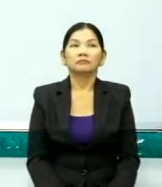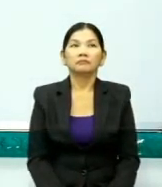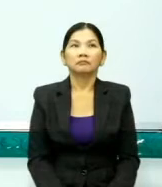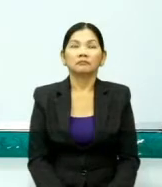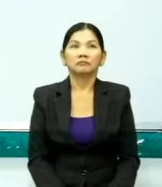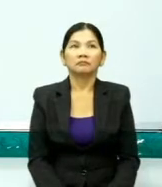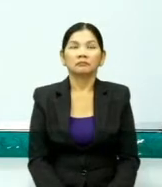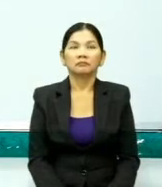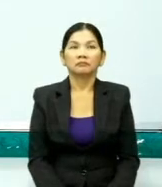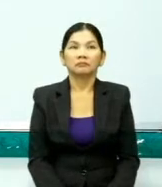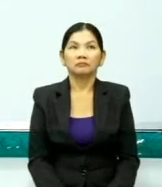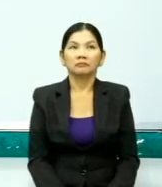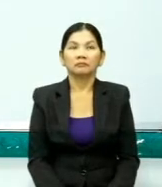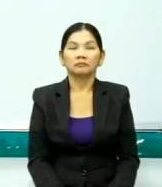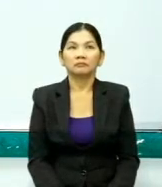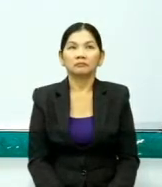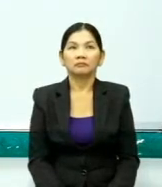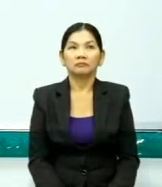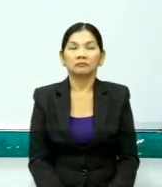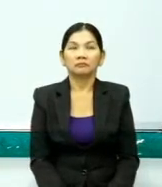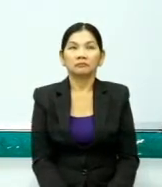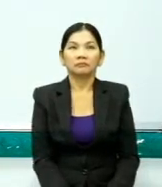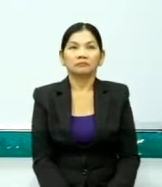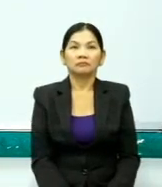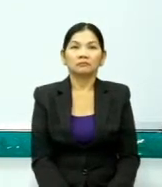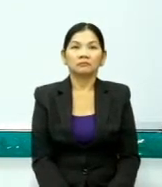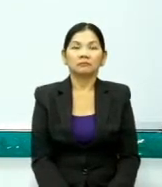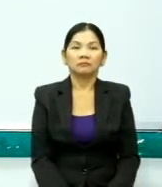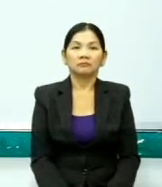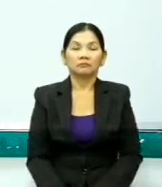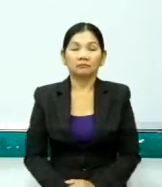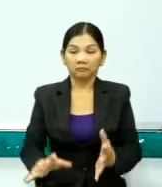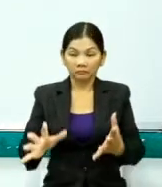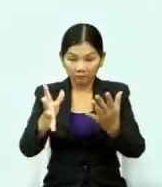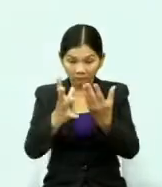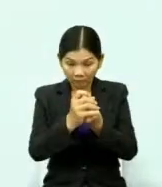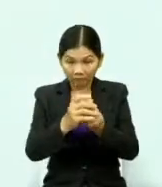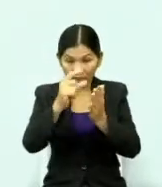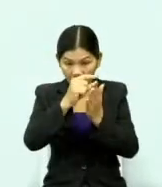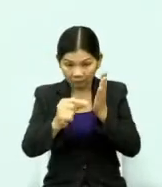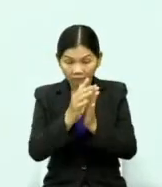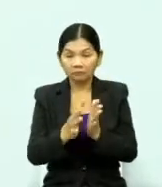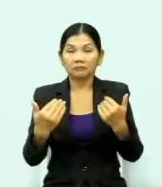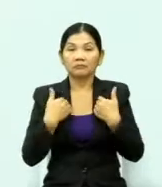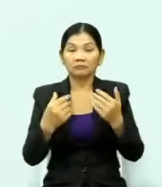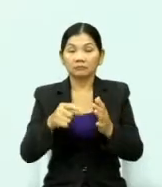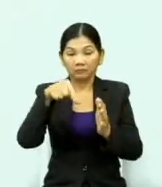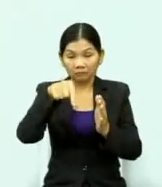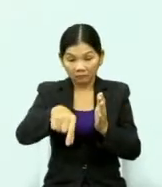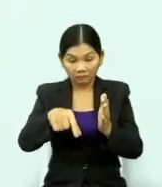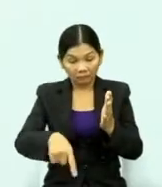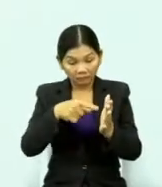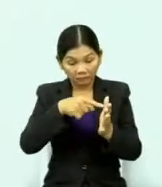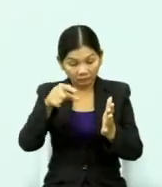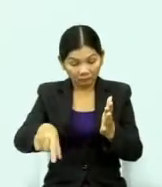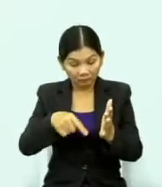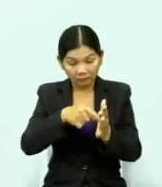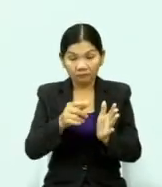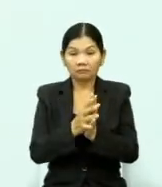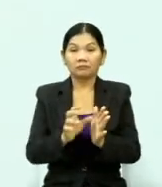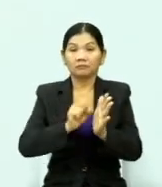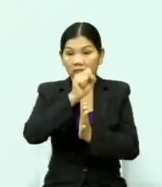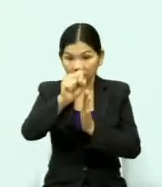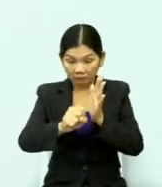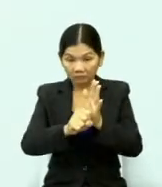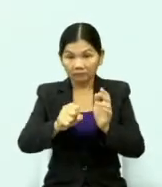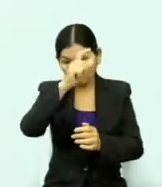Chà chẳng mẹ cổ bằng hàng được phép hay lên chùm nông chương. Đang mình chùm nông chương tha kê kê. Ta còn ai tu tiê